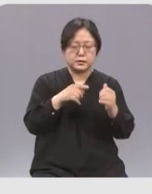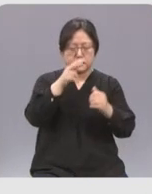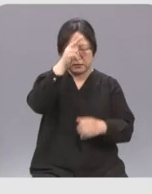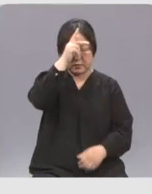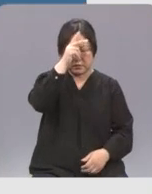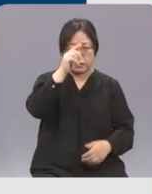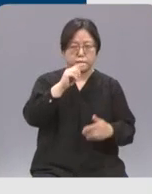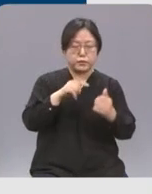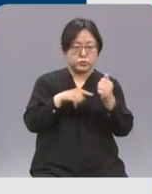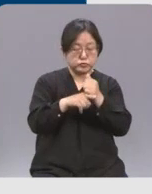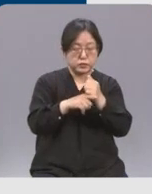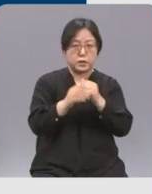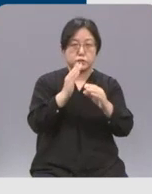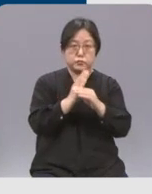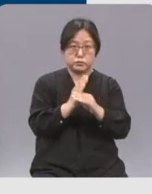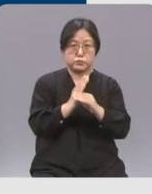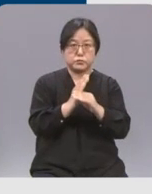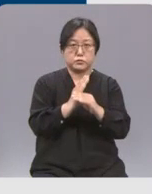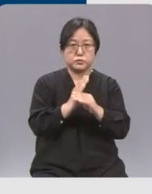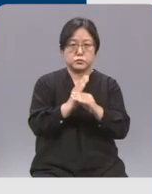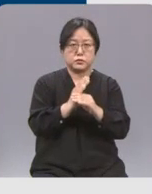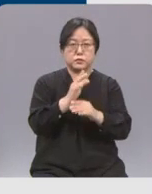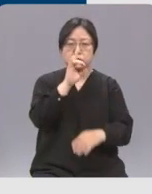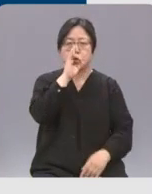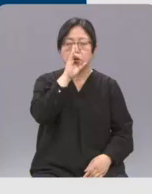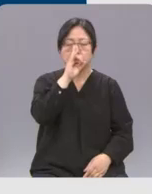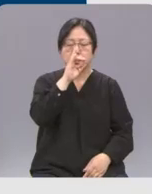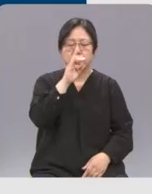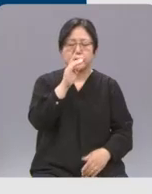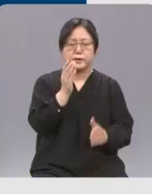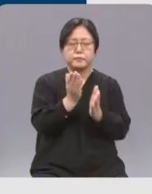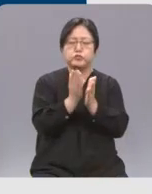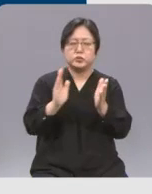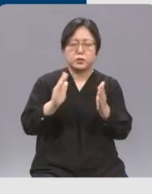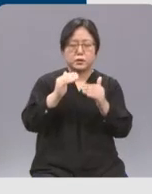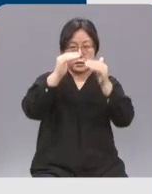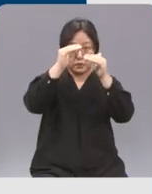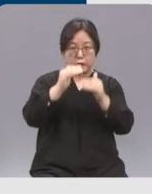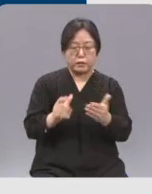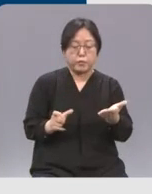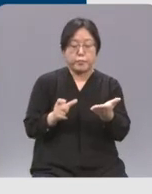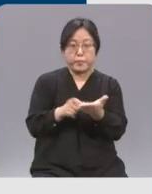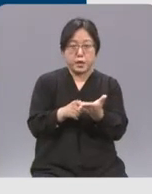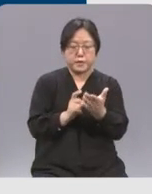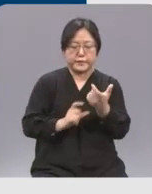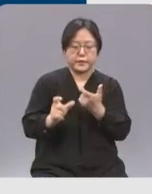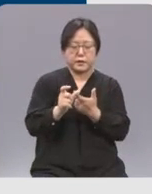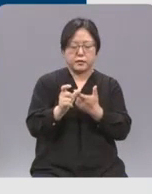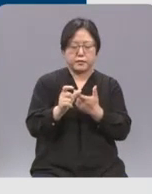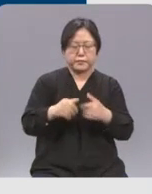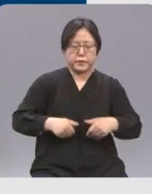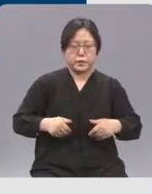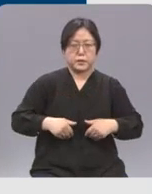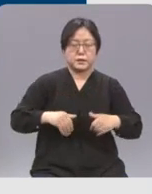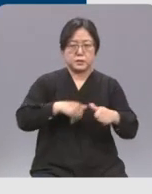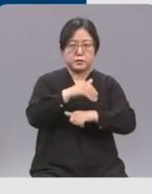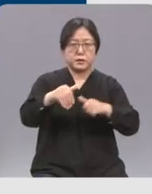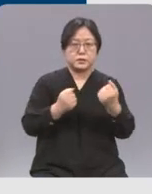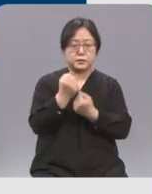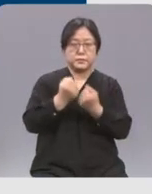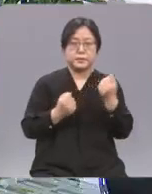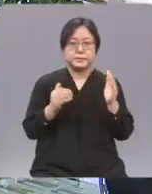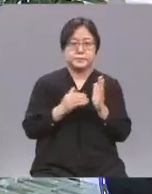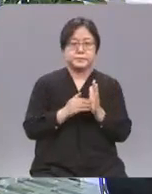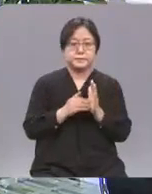수사기관으로부터 조사나 수사 중인 경우 또 중앙당이 정한 부적격 사유에 해당하는지 추가 심사가 필요한 경우라고